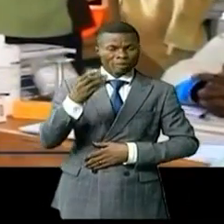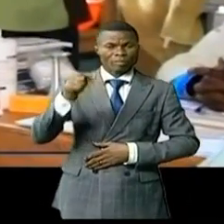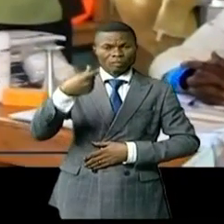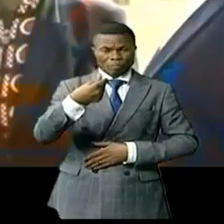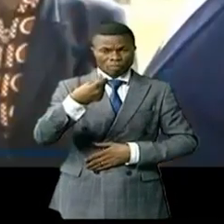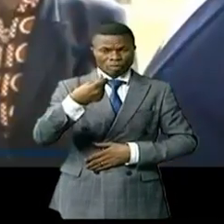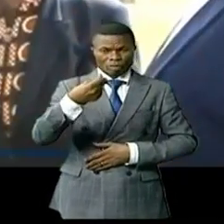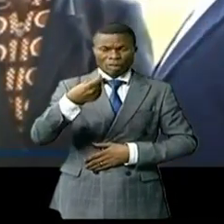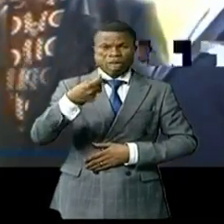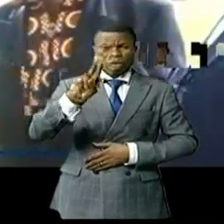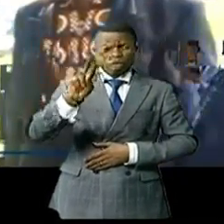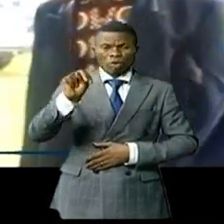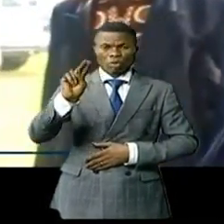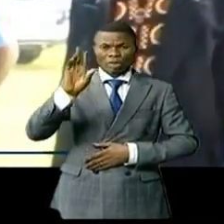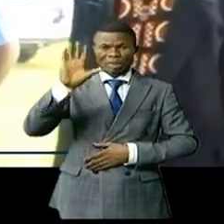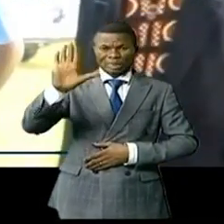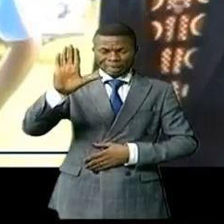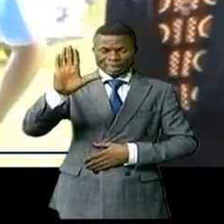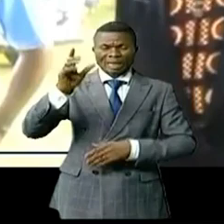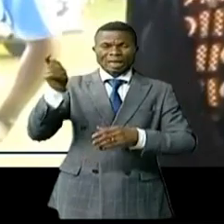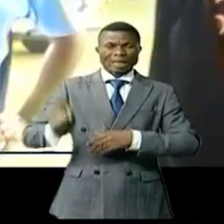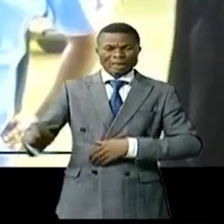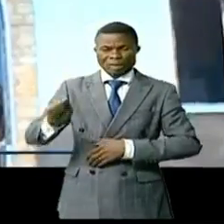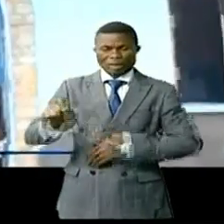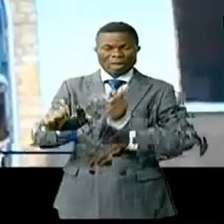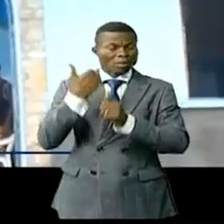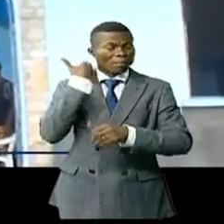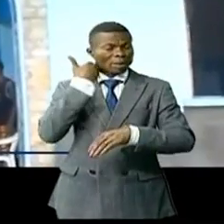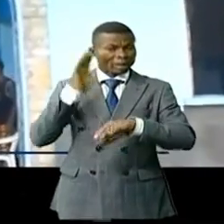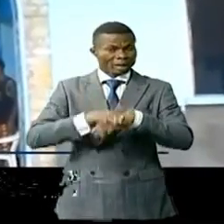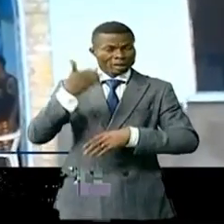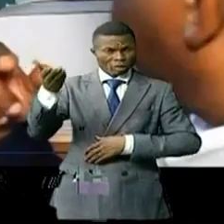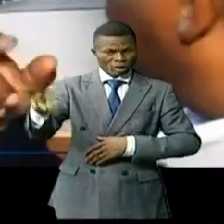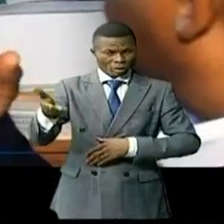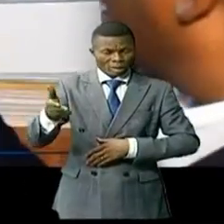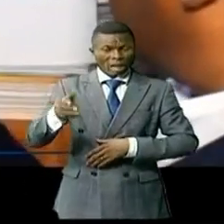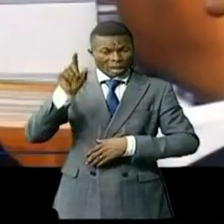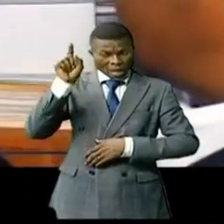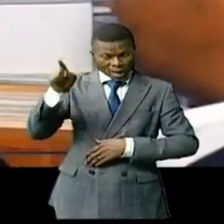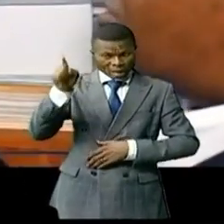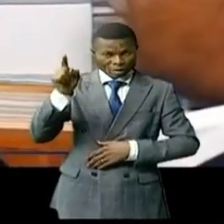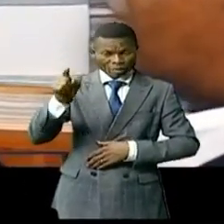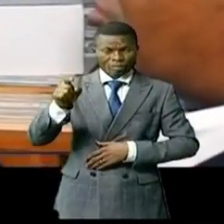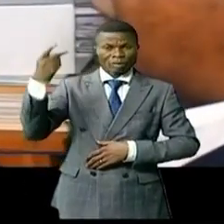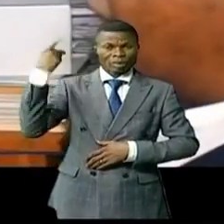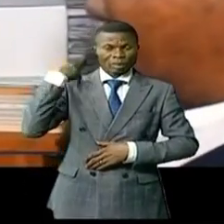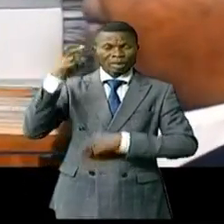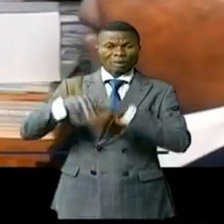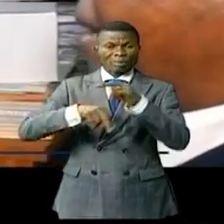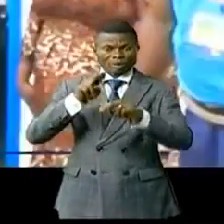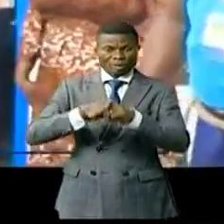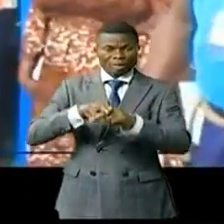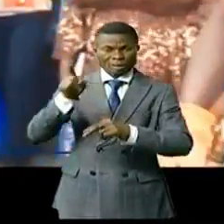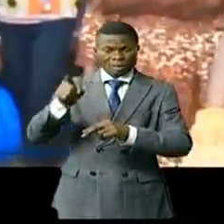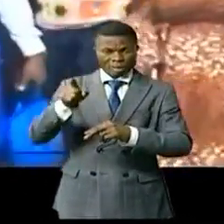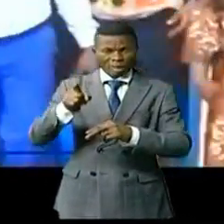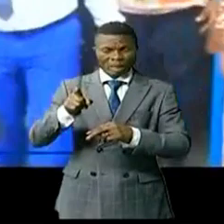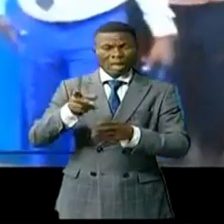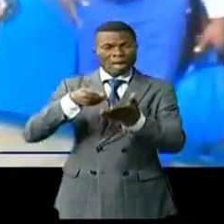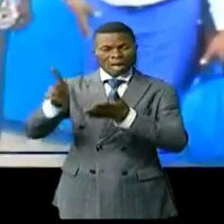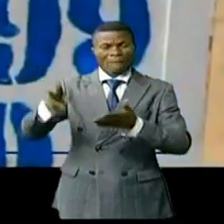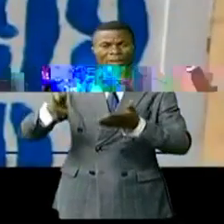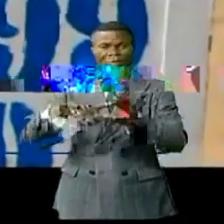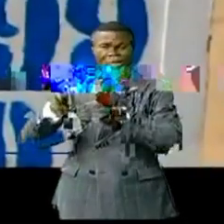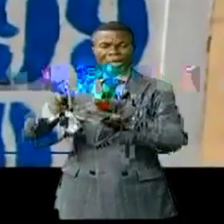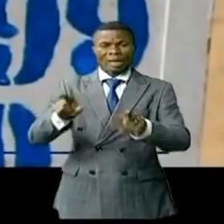5 territoires touchés régulièrement par des épidémies. Sur place, l'élu de Gungu a apuré les dettes de la régie